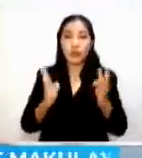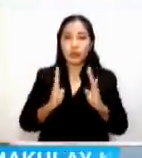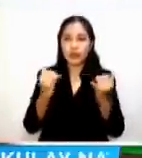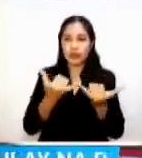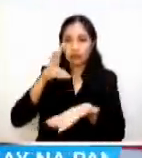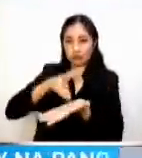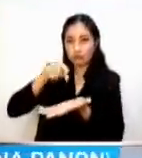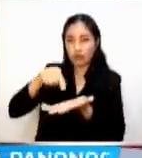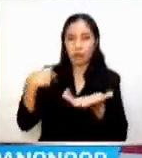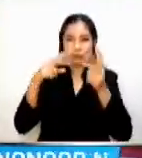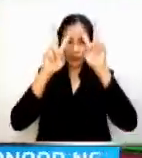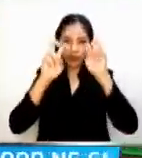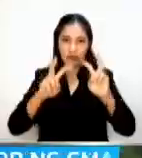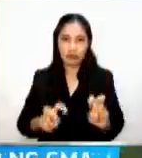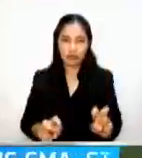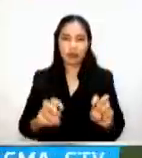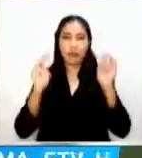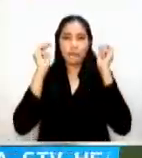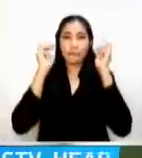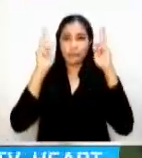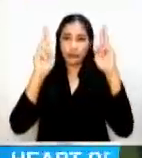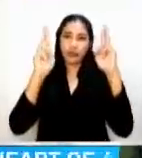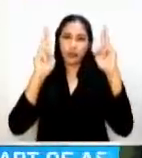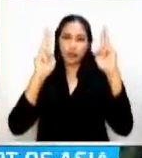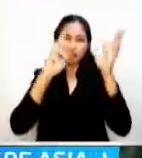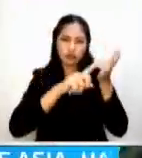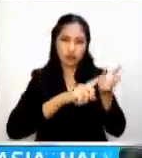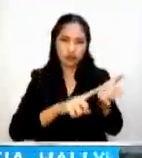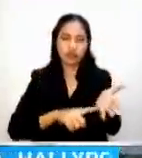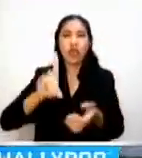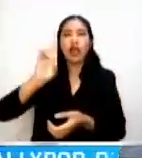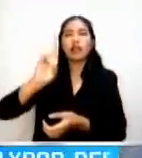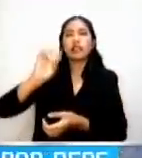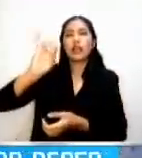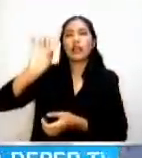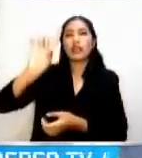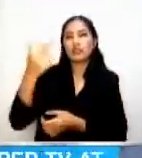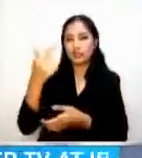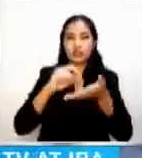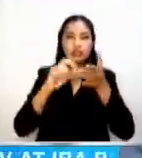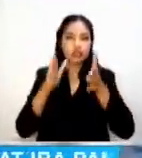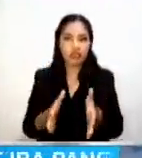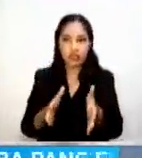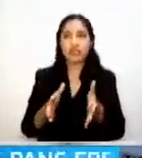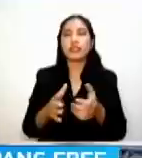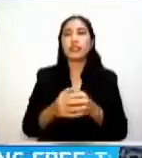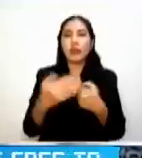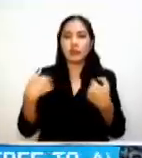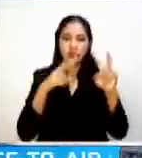si Mandaluyong Mayor Menchi Abalos, DILG Undersecretary Bernardo Florese at Testing Czar Vince Tison. Pero